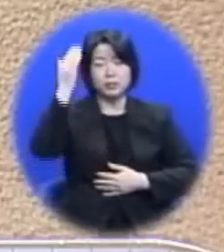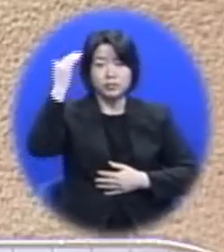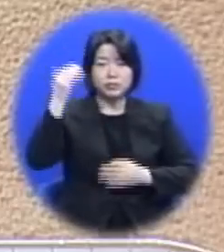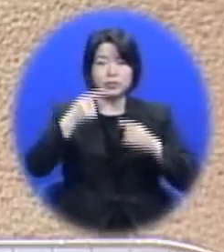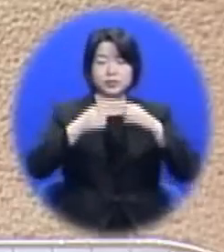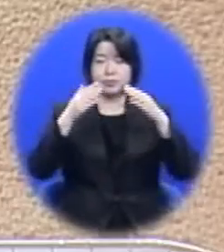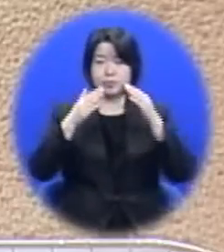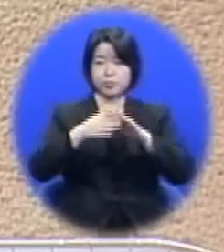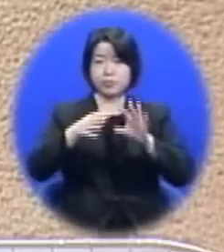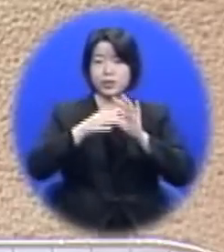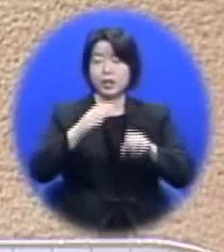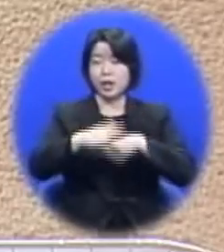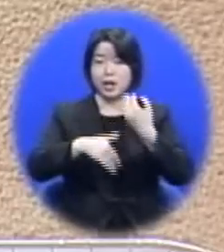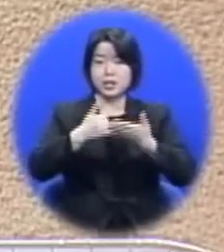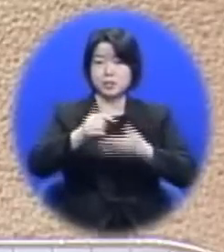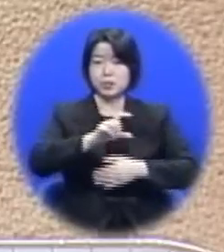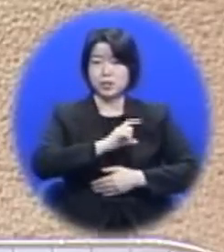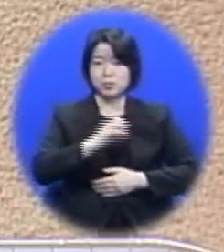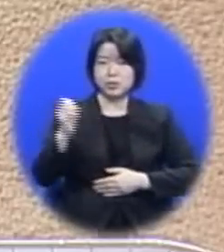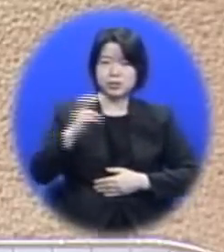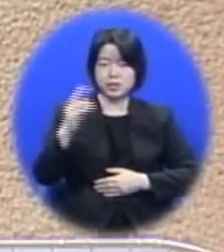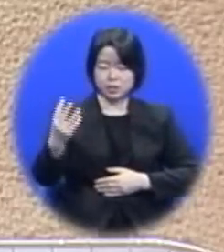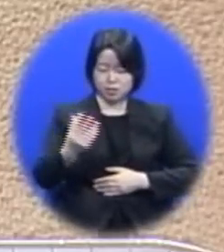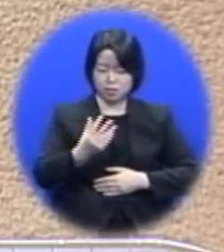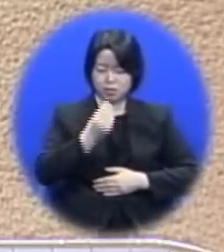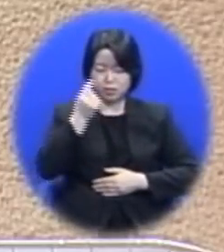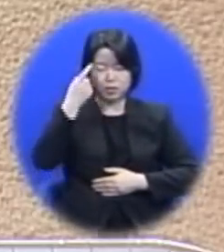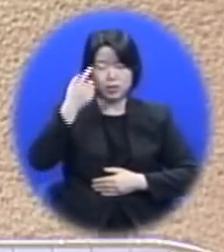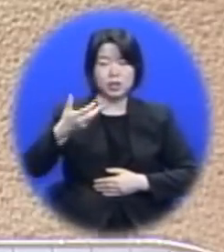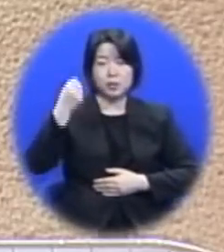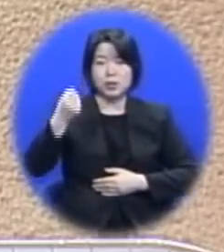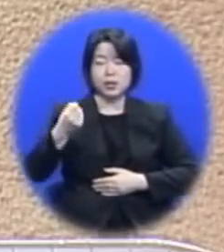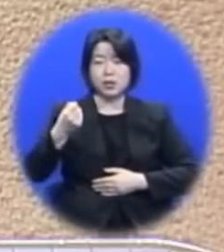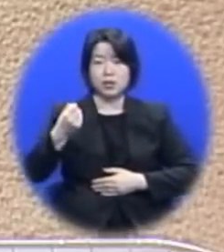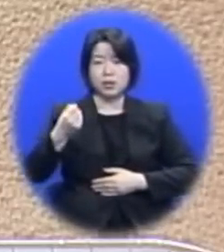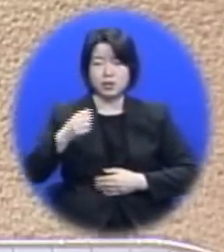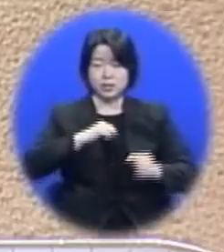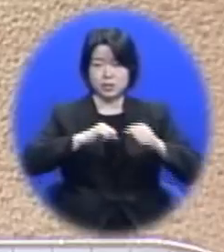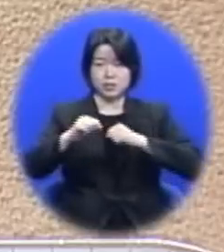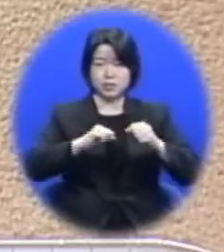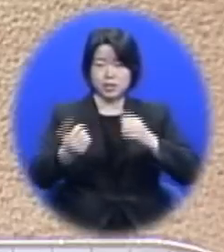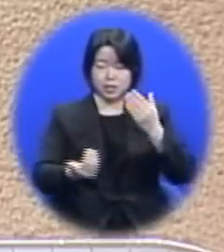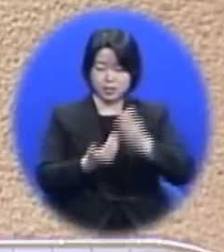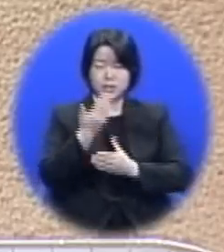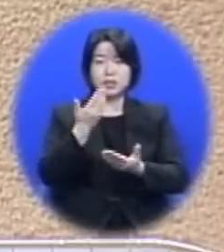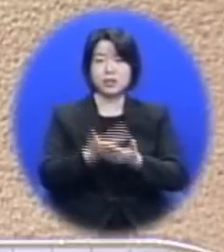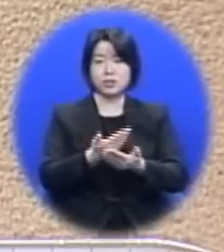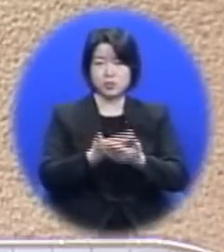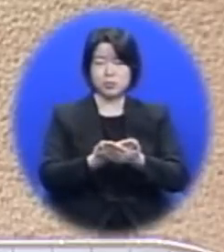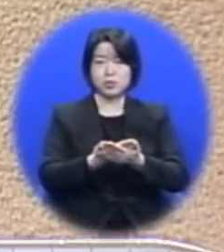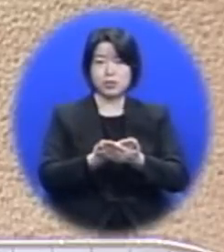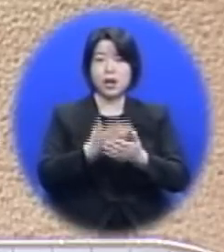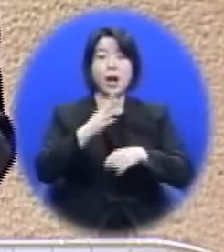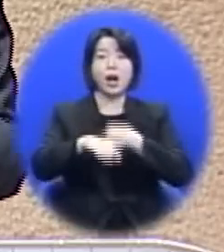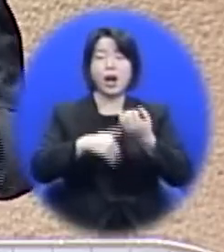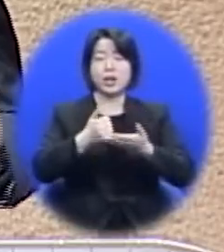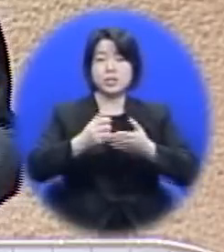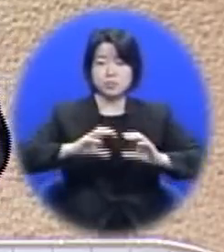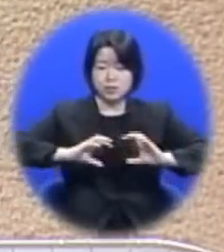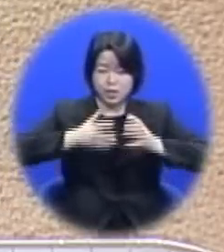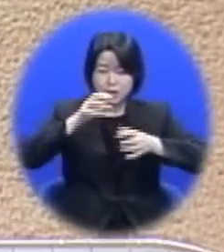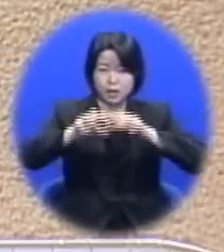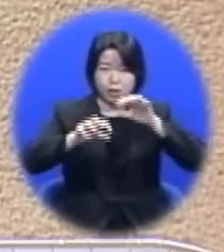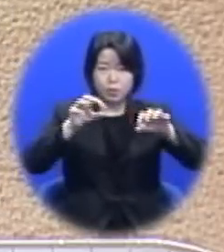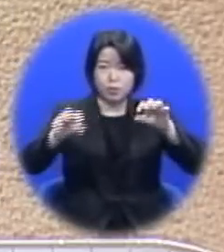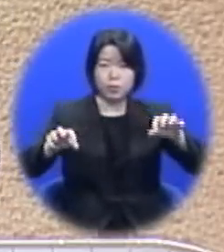한국교회를 통해서 하나님의 이름이 다시 거룩히 여김을 받으시는 역사가 일어나게 해주십시오. 하나님, 세계